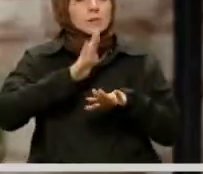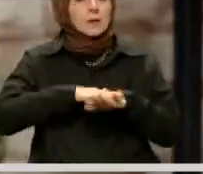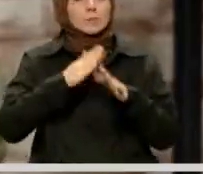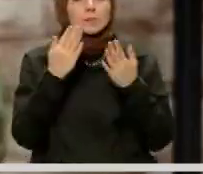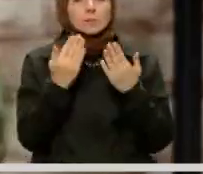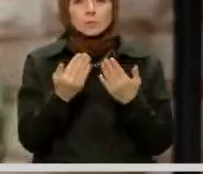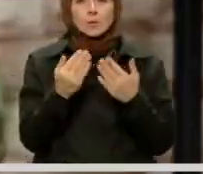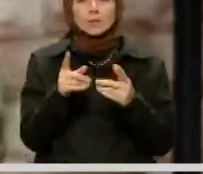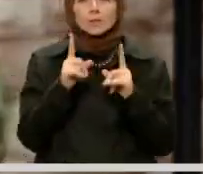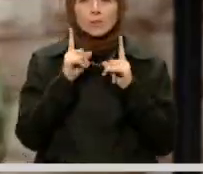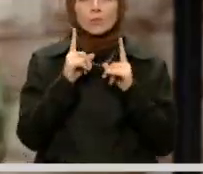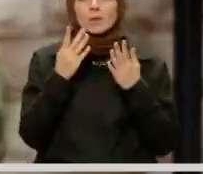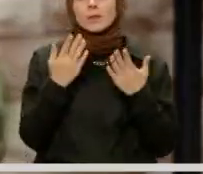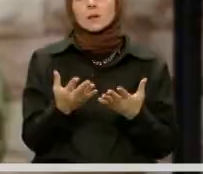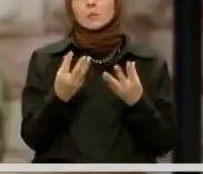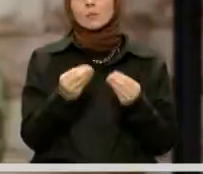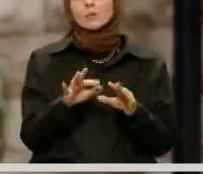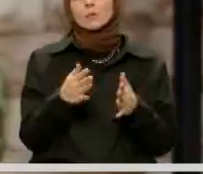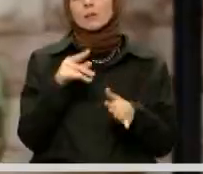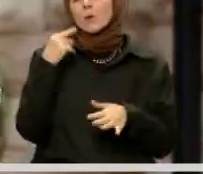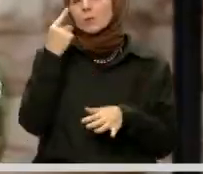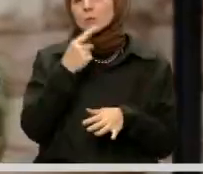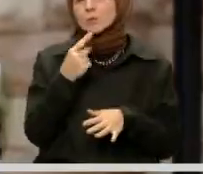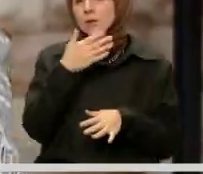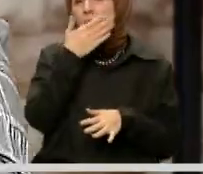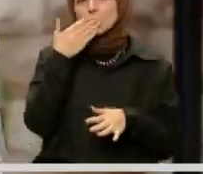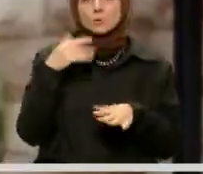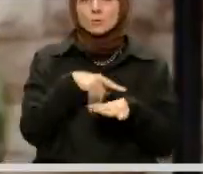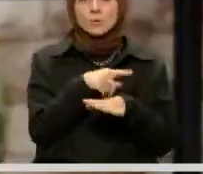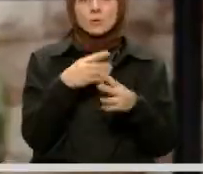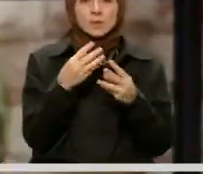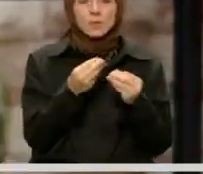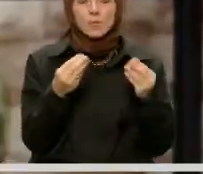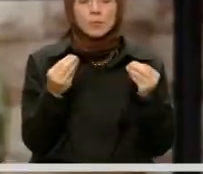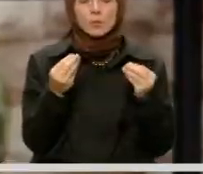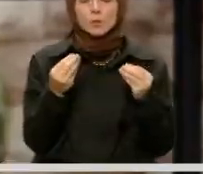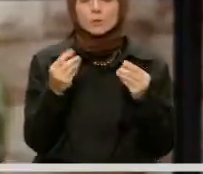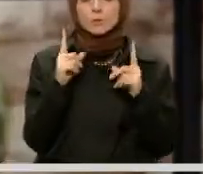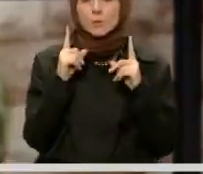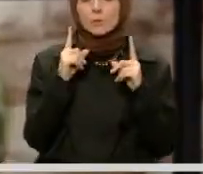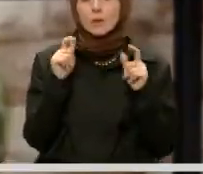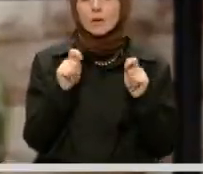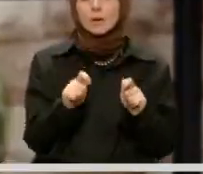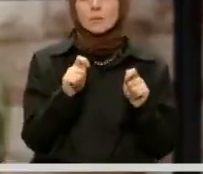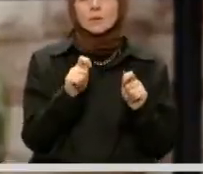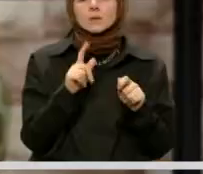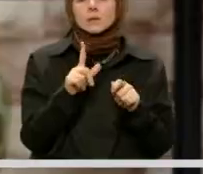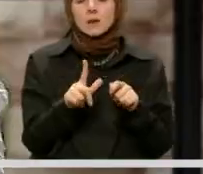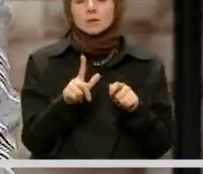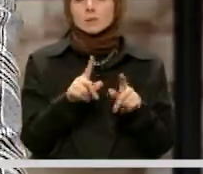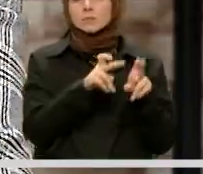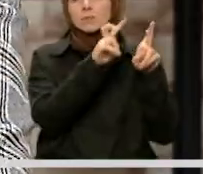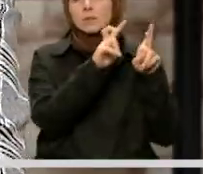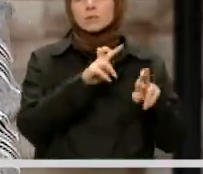işte üst düzeyde olabiliyor. O yüzden oruçlu anlarımızı bol bol dua ve tövbe istiğfar yaparak geçirmek gerekiyor. İftar vakitlerini,